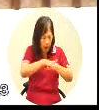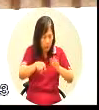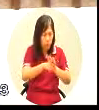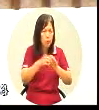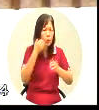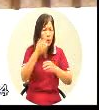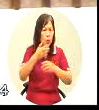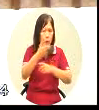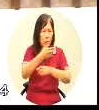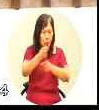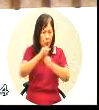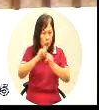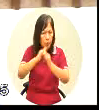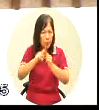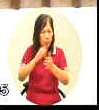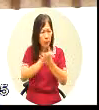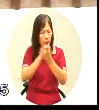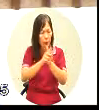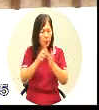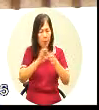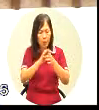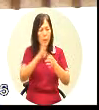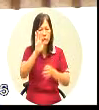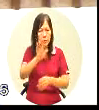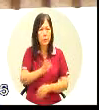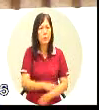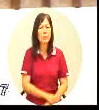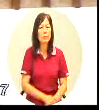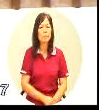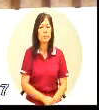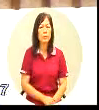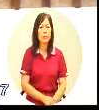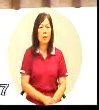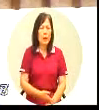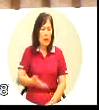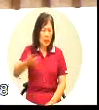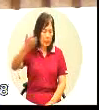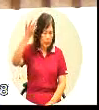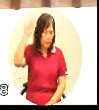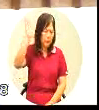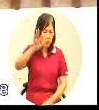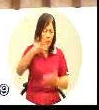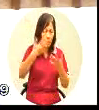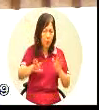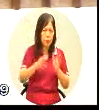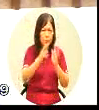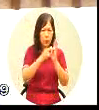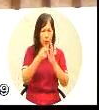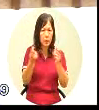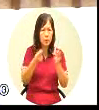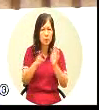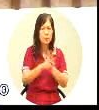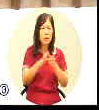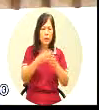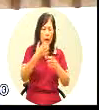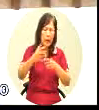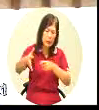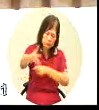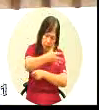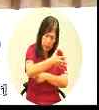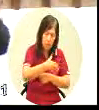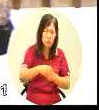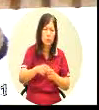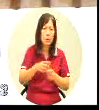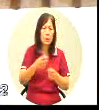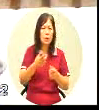友，咱的市长嘛也较关心，我想。过去有很多案例，转业也好啦，征收也好，